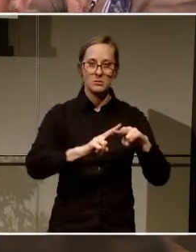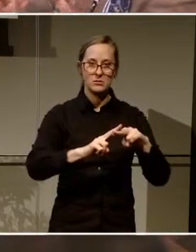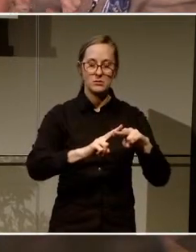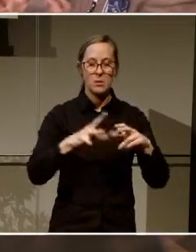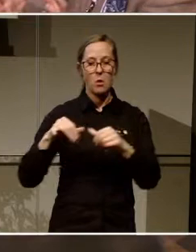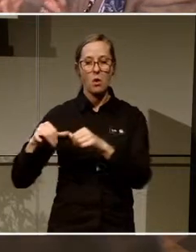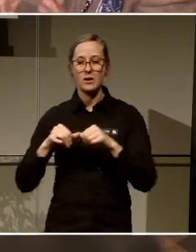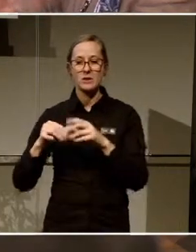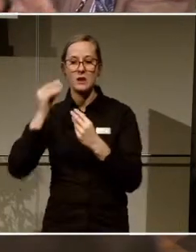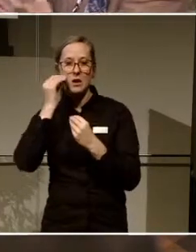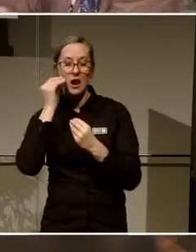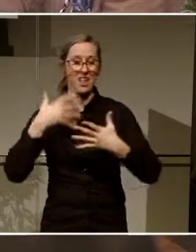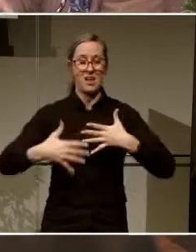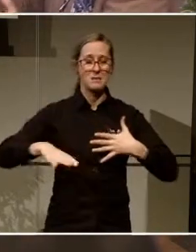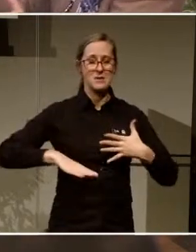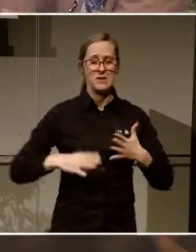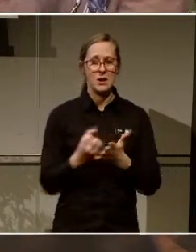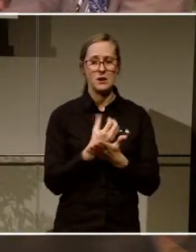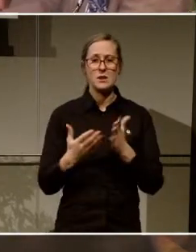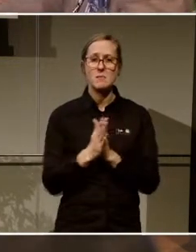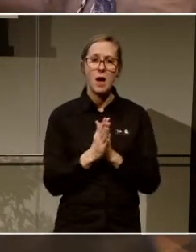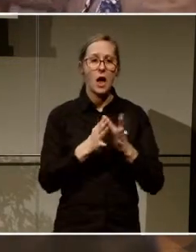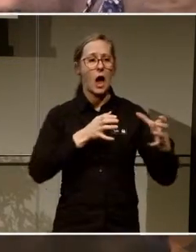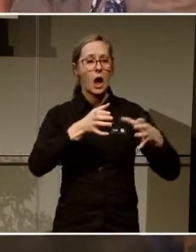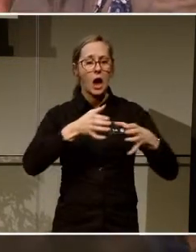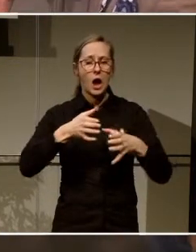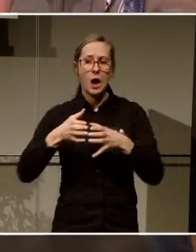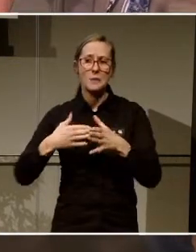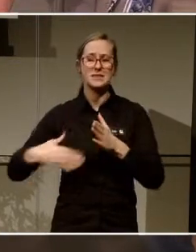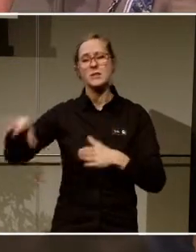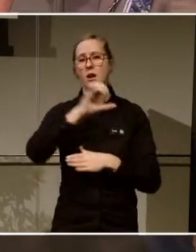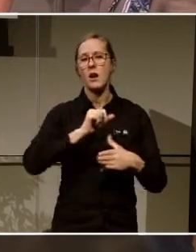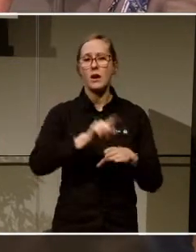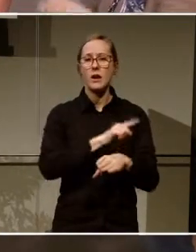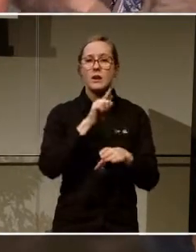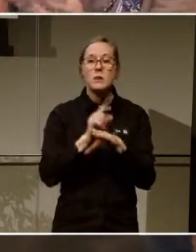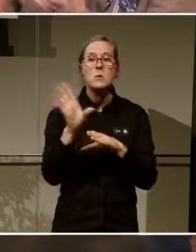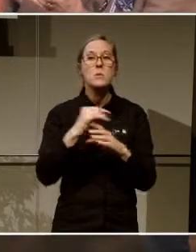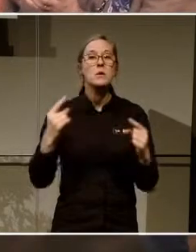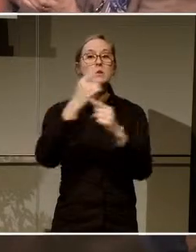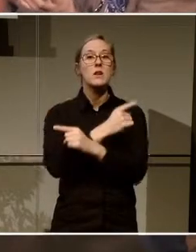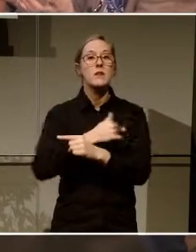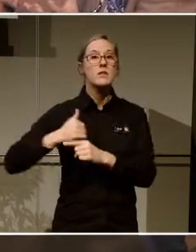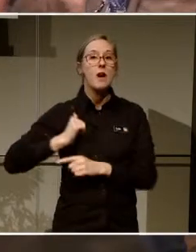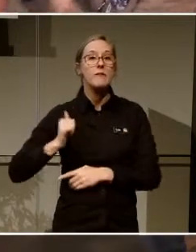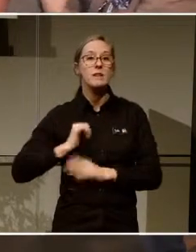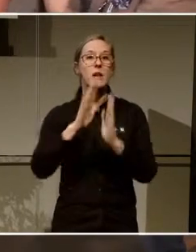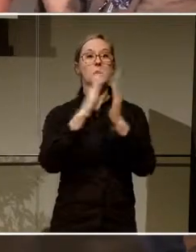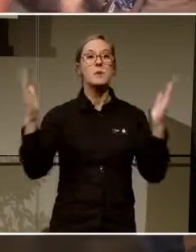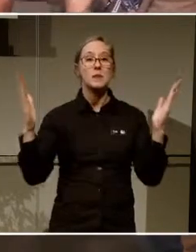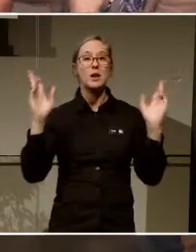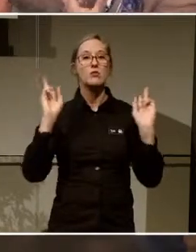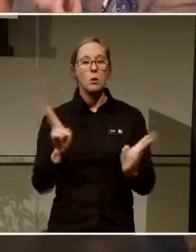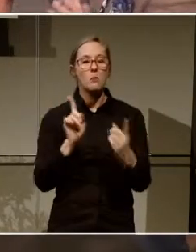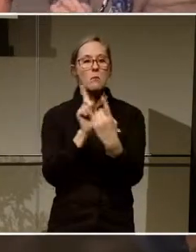arbetsgivaren kanske hinner med och göra för alla hela tiden. Då kanske vi skulle kunna använda biblioteken som mötesplats för att liksom